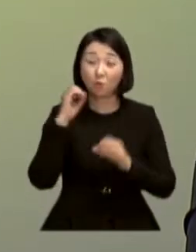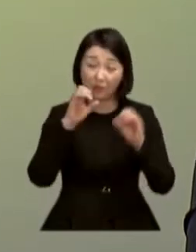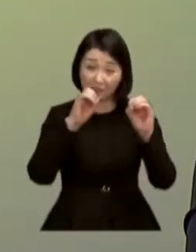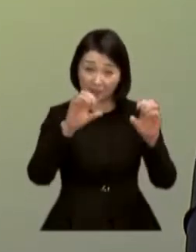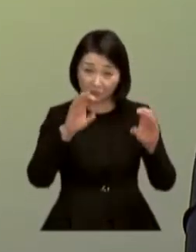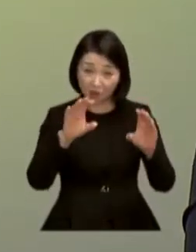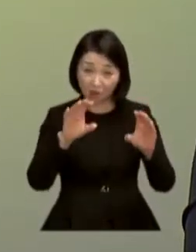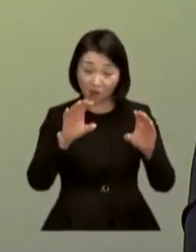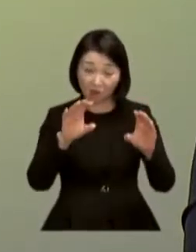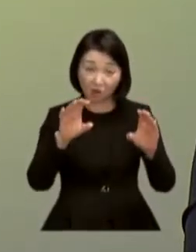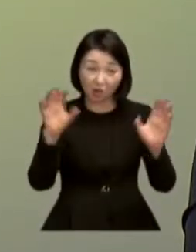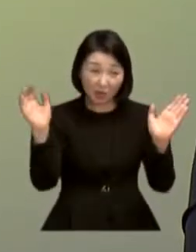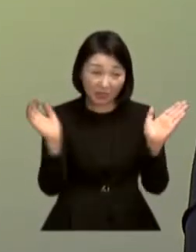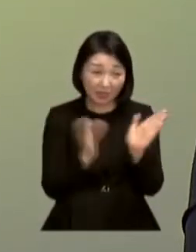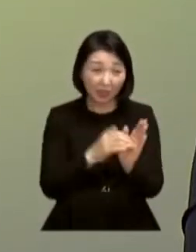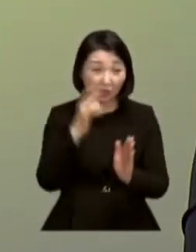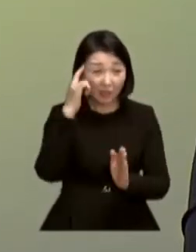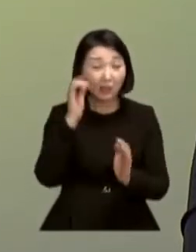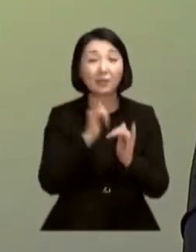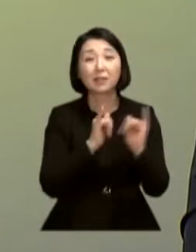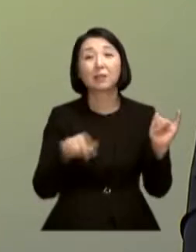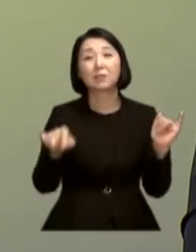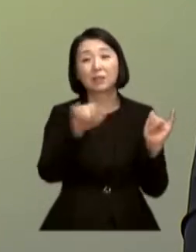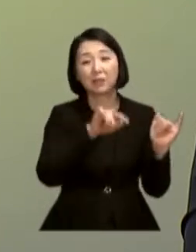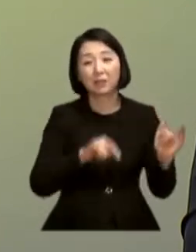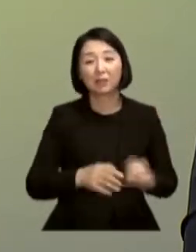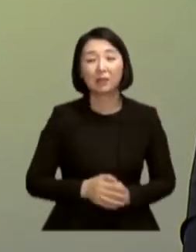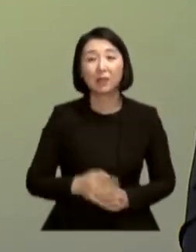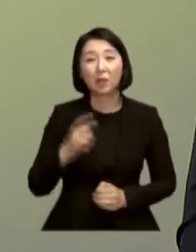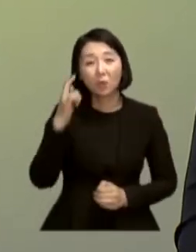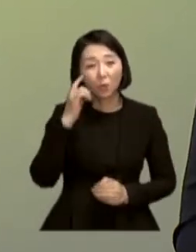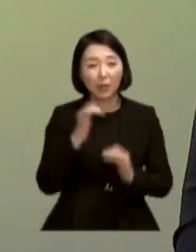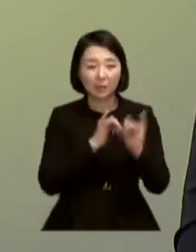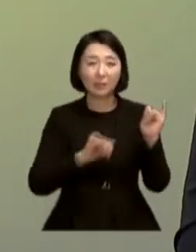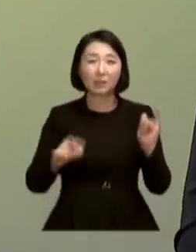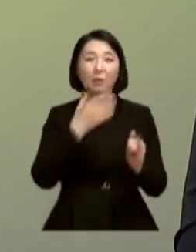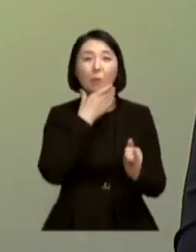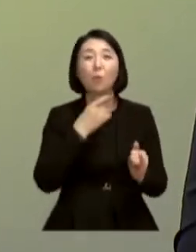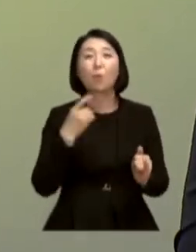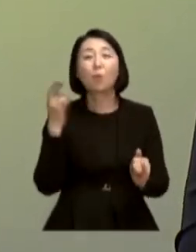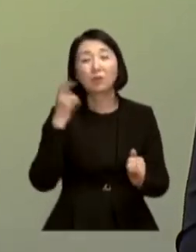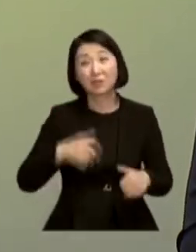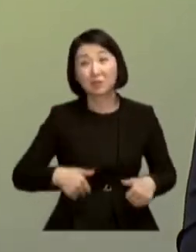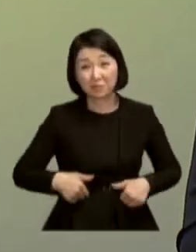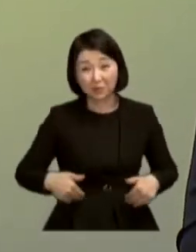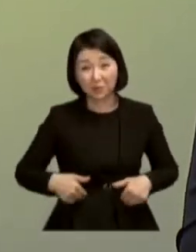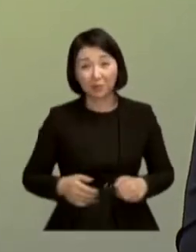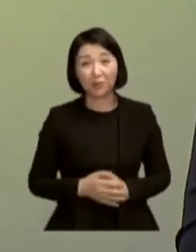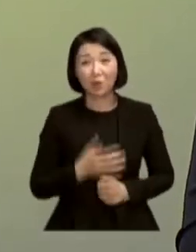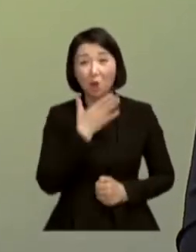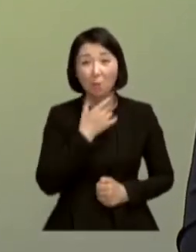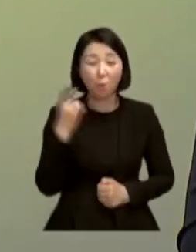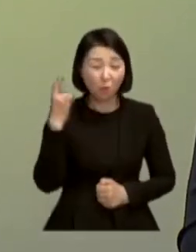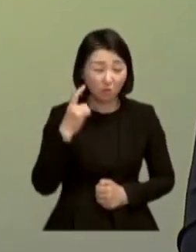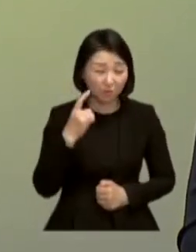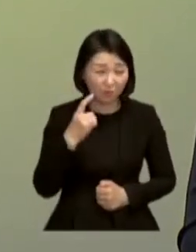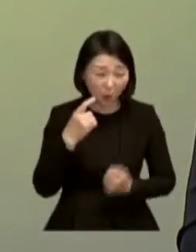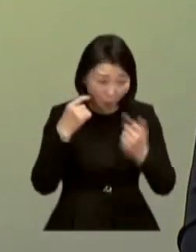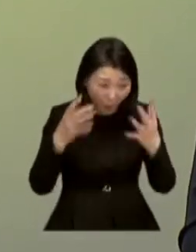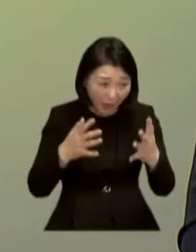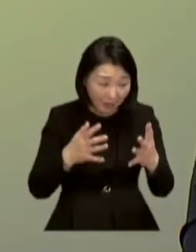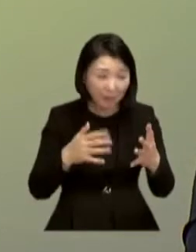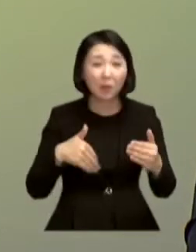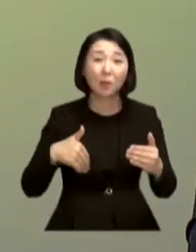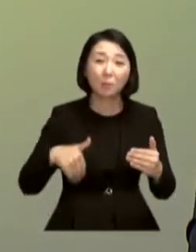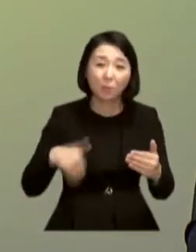사람들에게 사실은 그 사람들에게 복음이 필요하지 않기 복음을 아직 제대로 알지 못하기 때문에 다시 가서 복음의 그물을